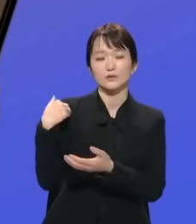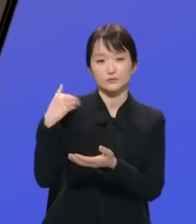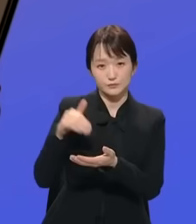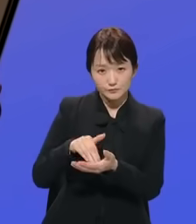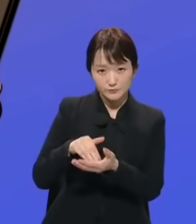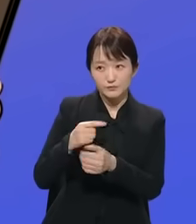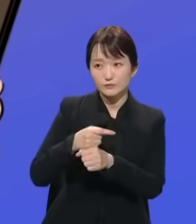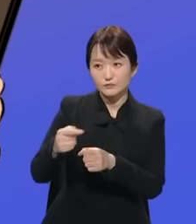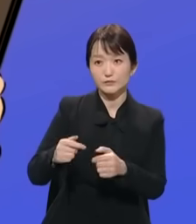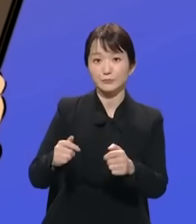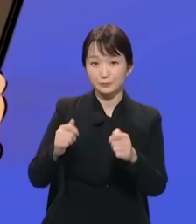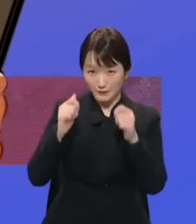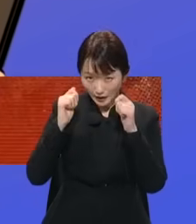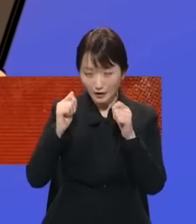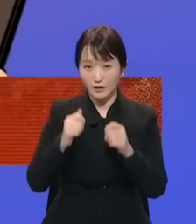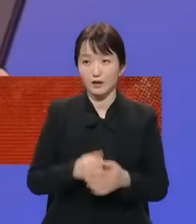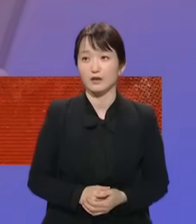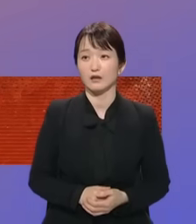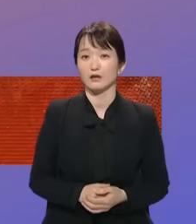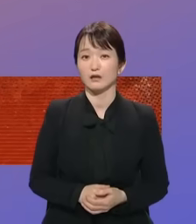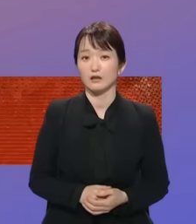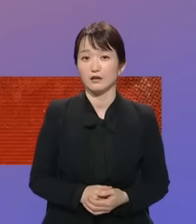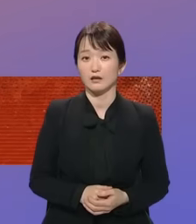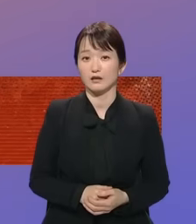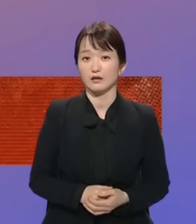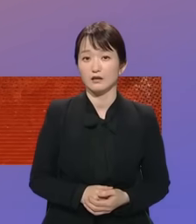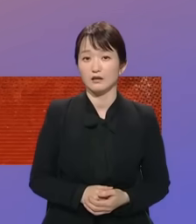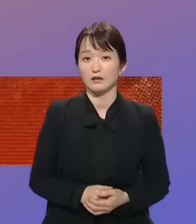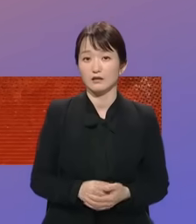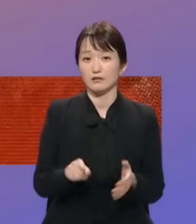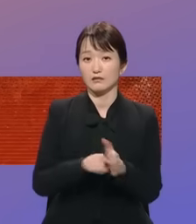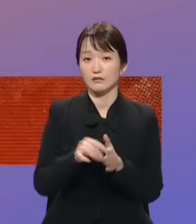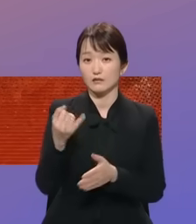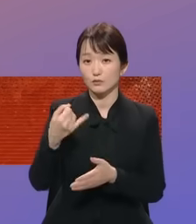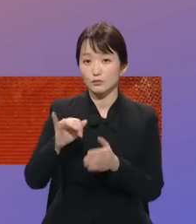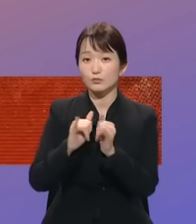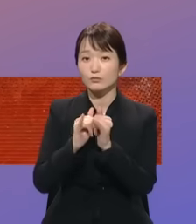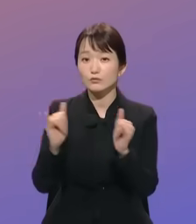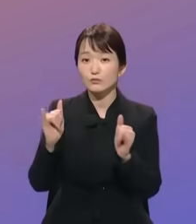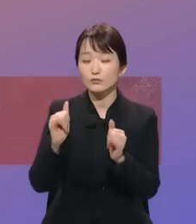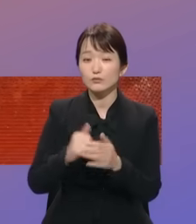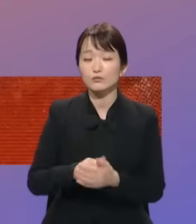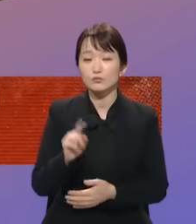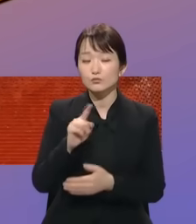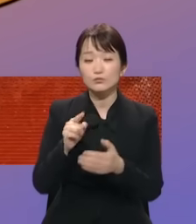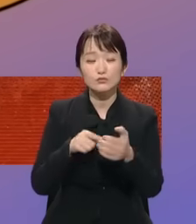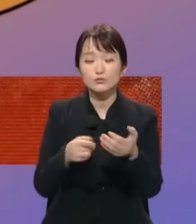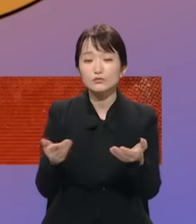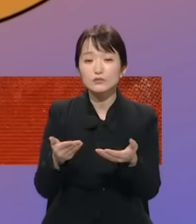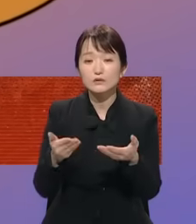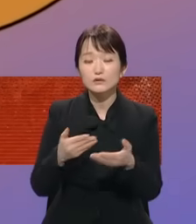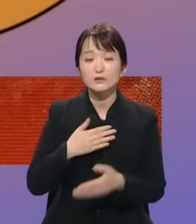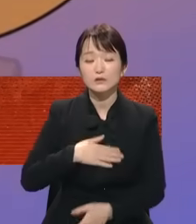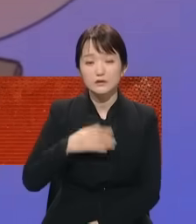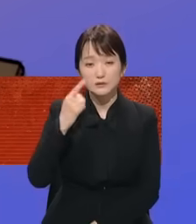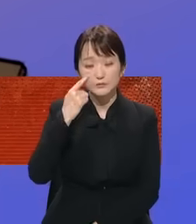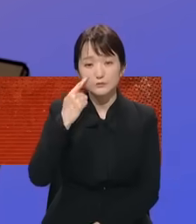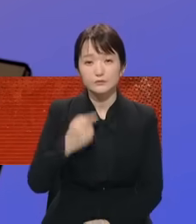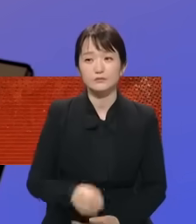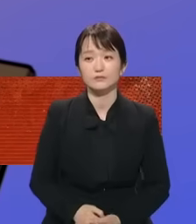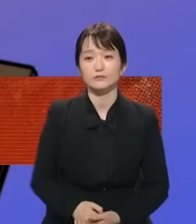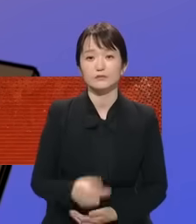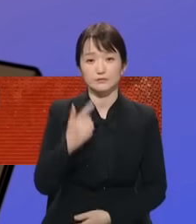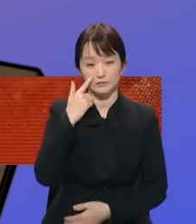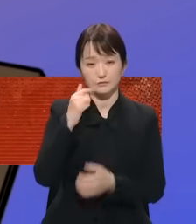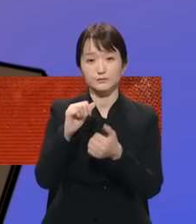그리고 1년 뒤에 제대를 했는데 제대하고 보니까 신용불량자가 돼 있었던 거예요. 예? 이게 어찌된 일인가 하고 알아봤더니